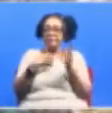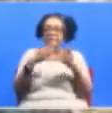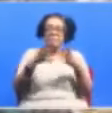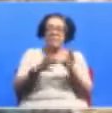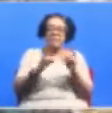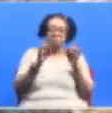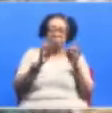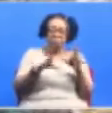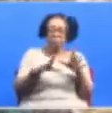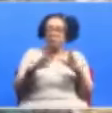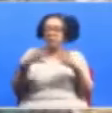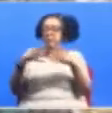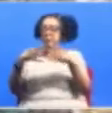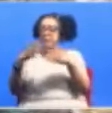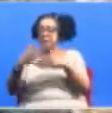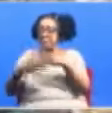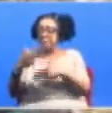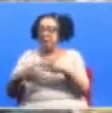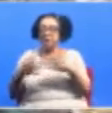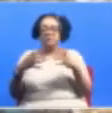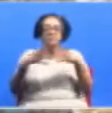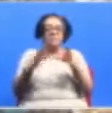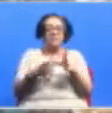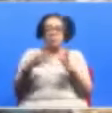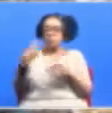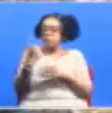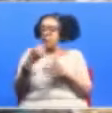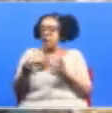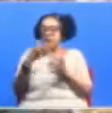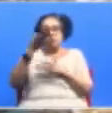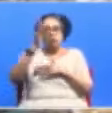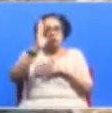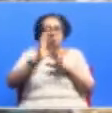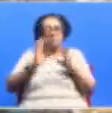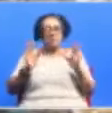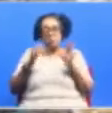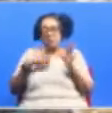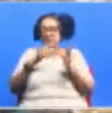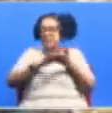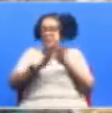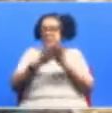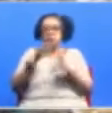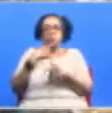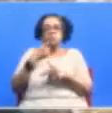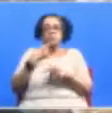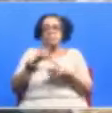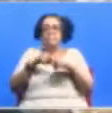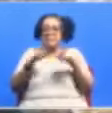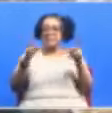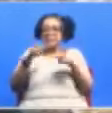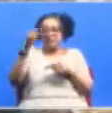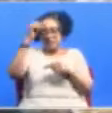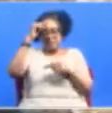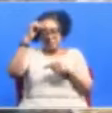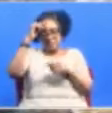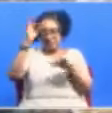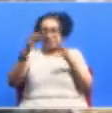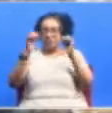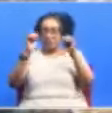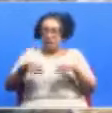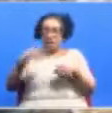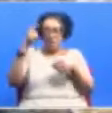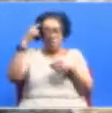ikatuacha, majirani, hata tumebaki na Mungu tu peke yake. Hatuna la kufanya. Lakini serikali iweze kutukumbuka pale